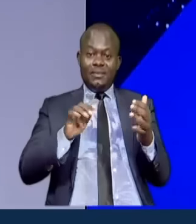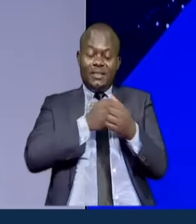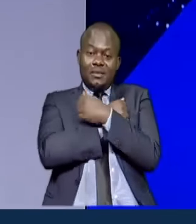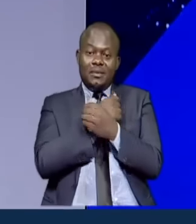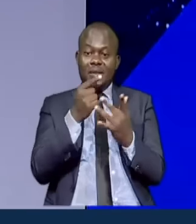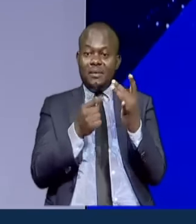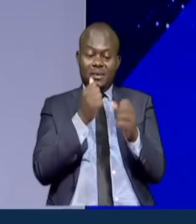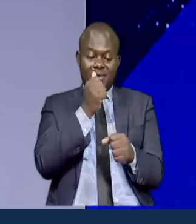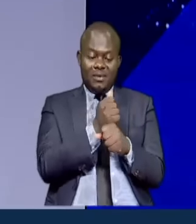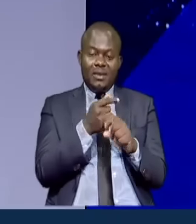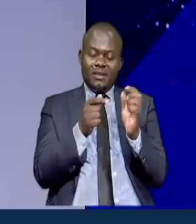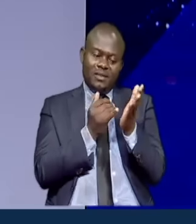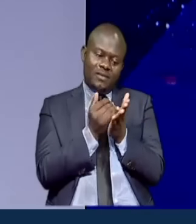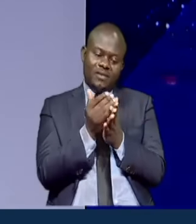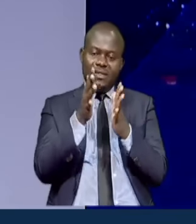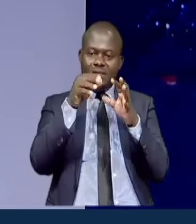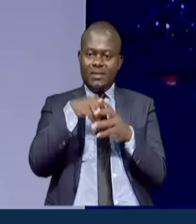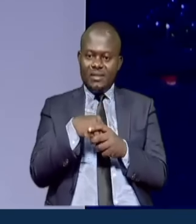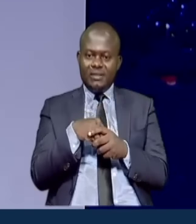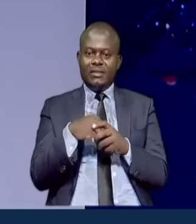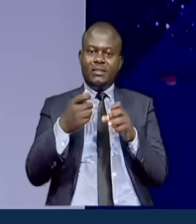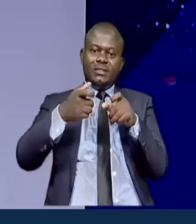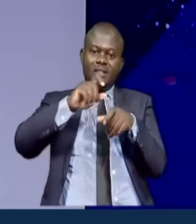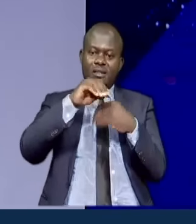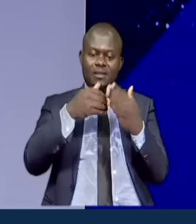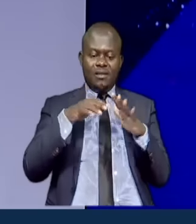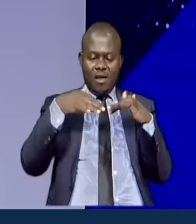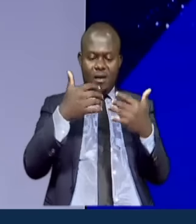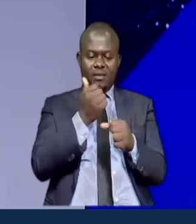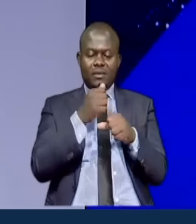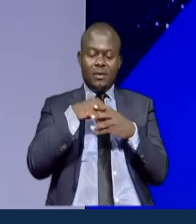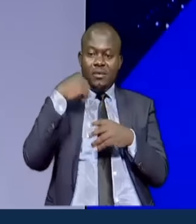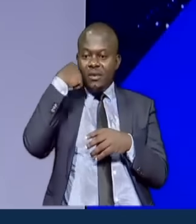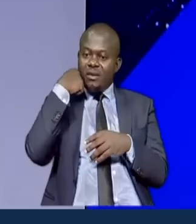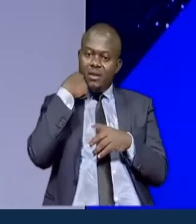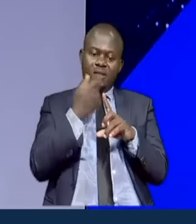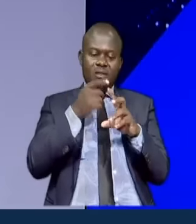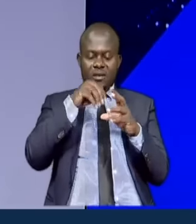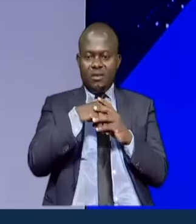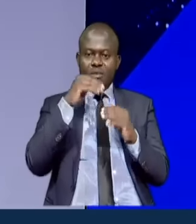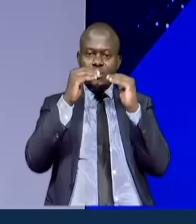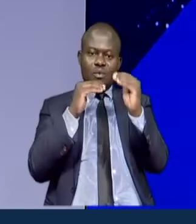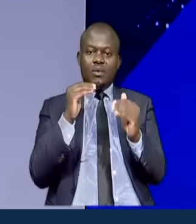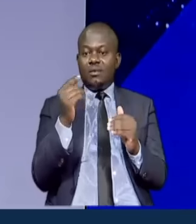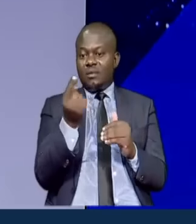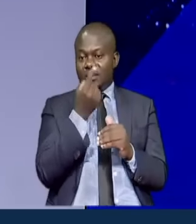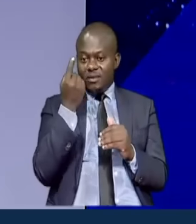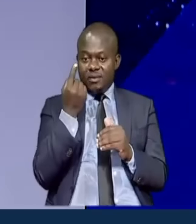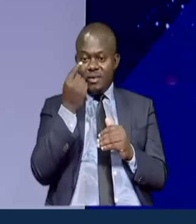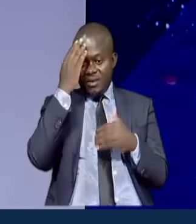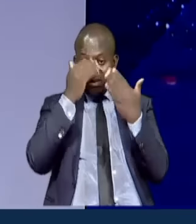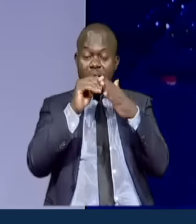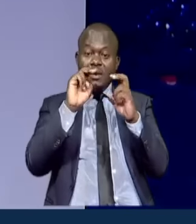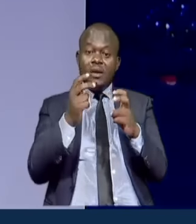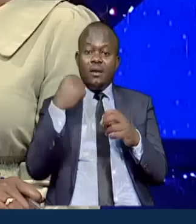dukora hasigaye investment kongera uburyo dukora mu filime nyine tukayivana ku rwego ko ubu ngubu filime